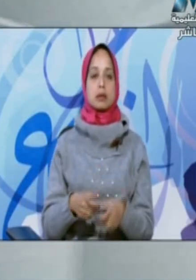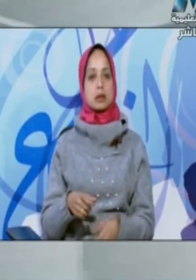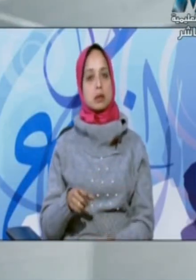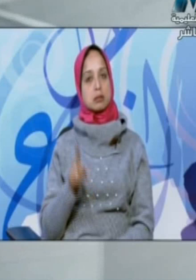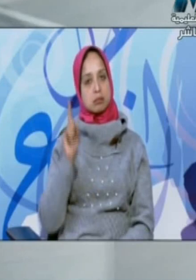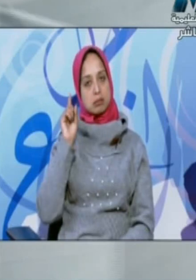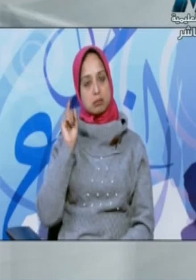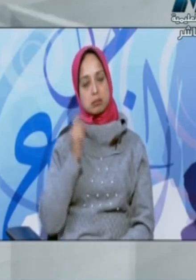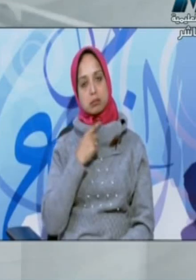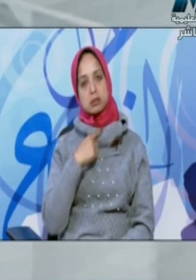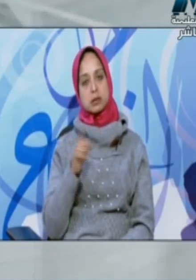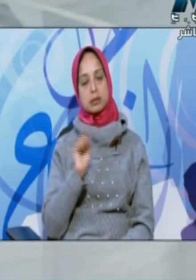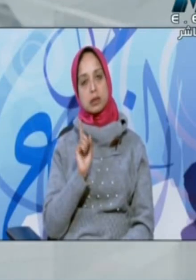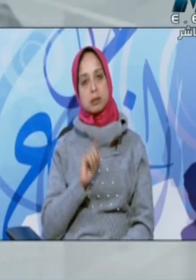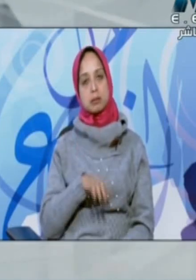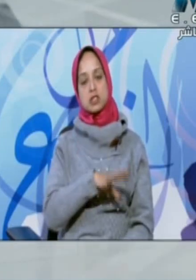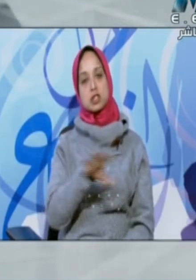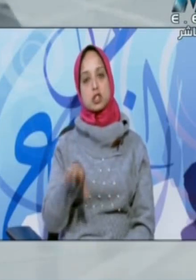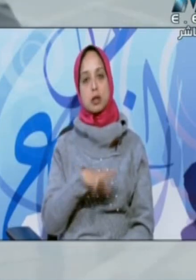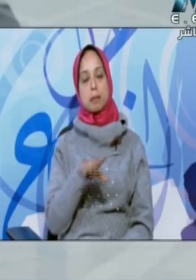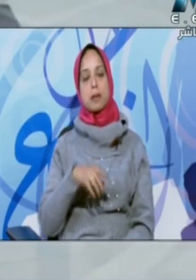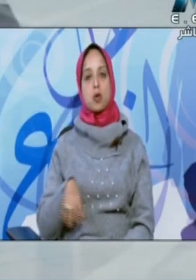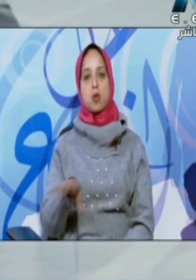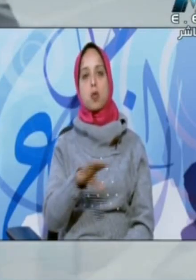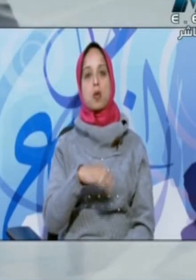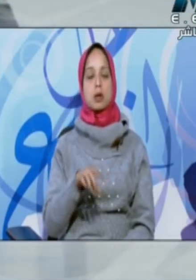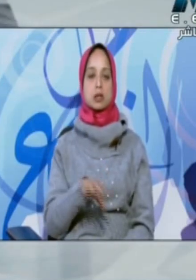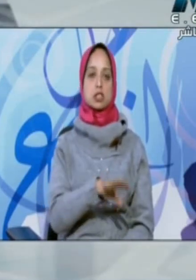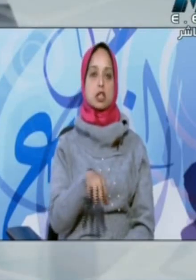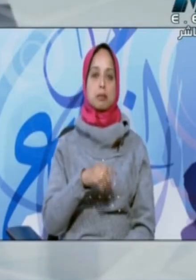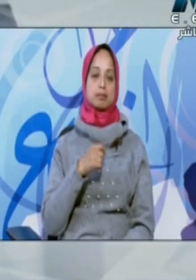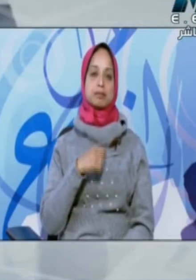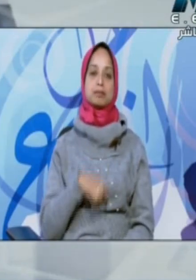مين؟ الشعب، احزاب كل الناس بتكرهها. طيب